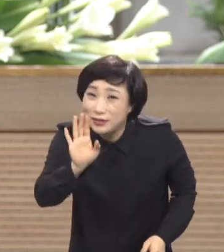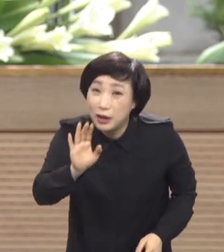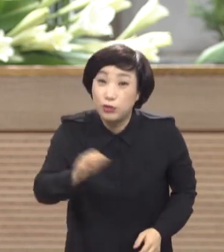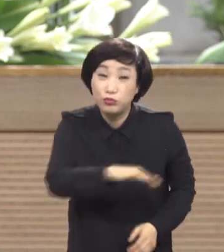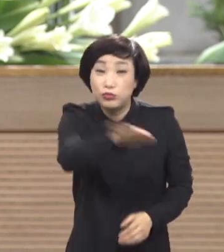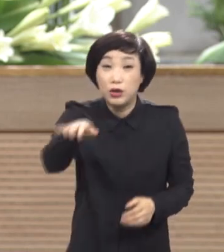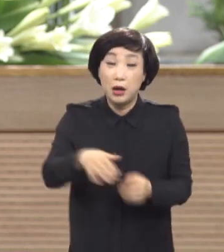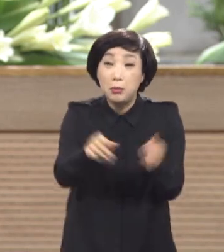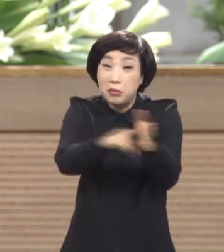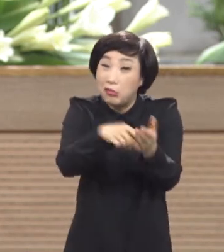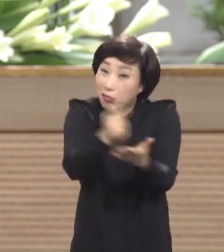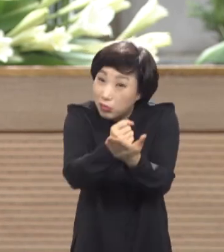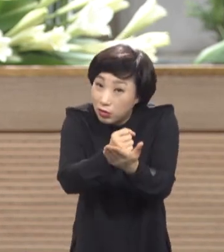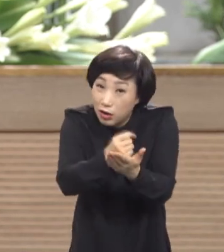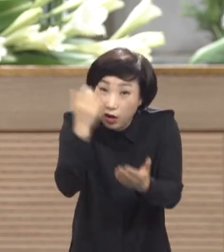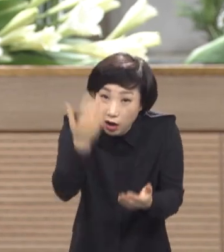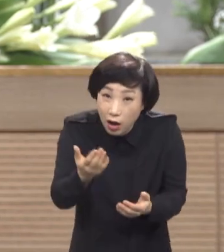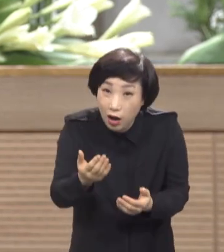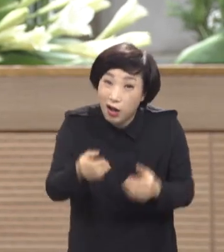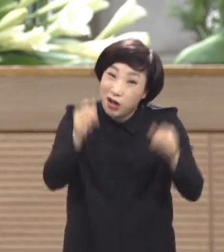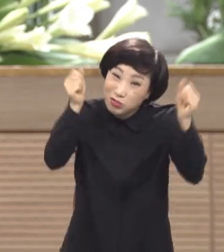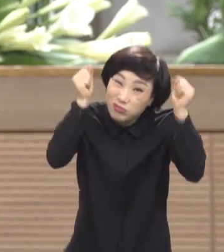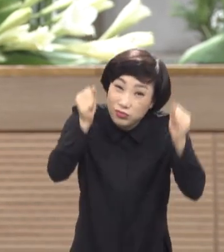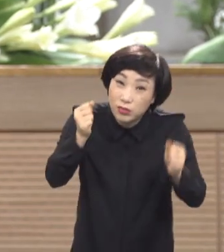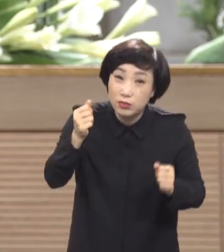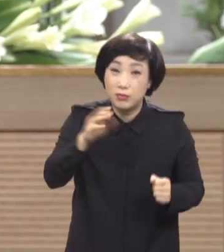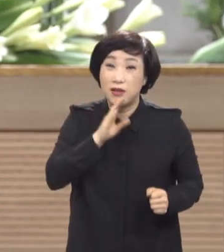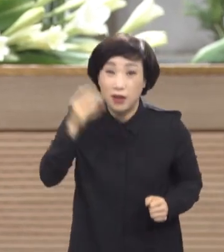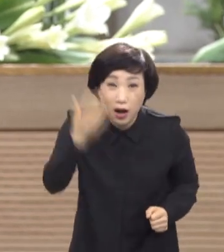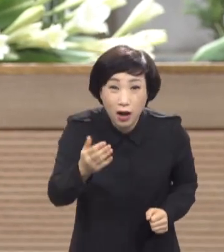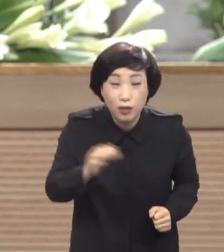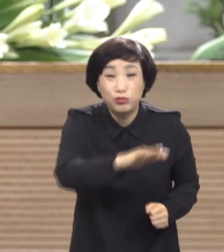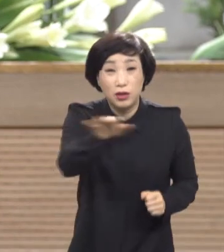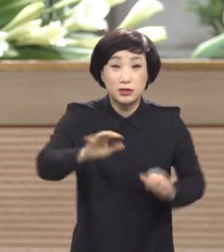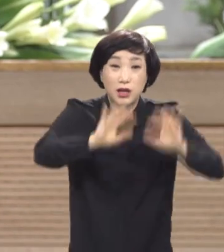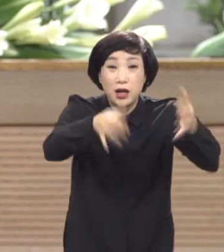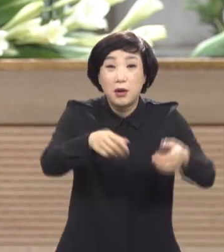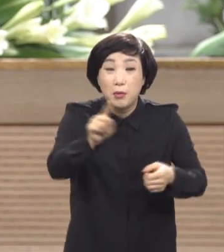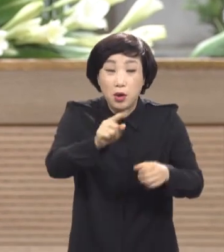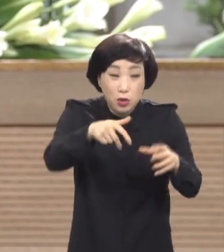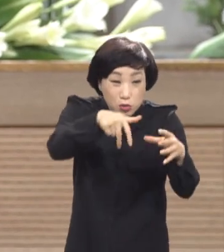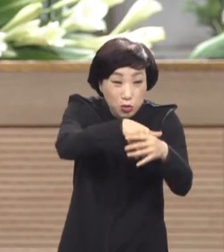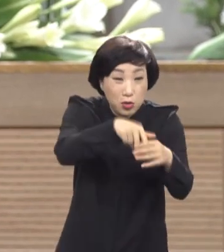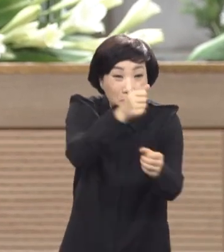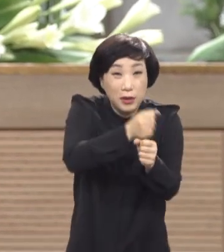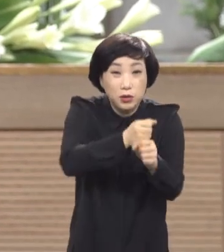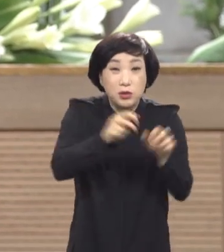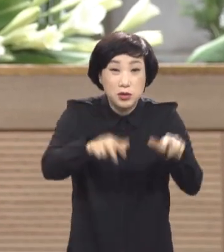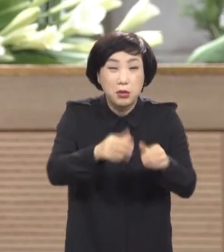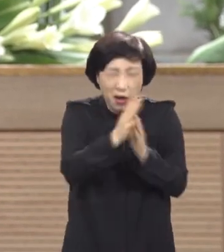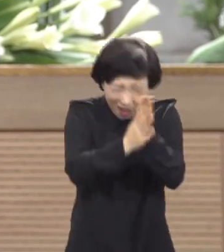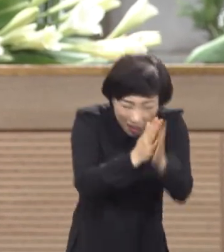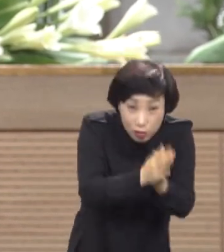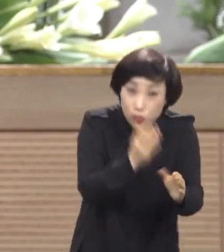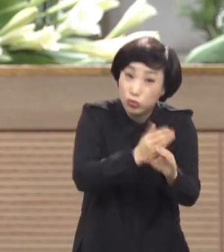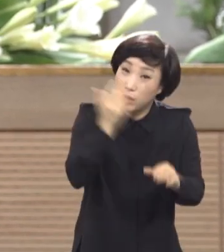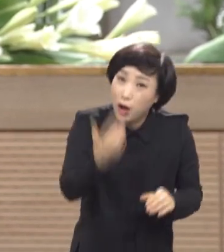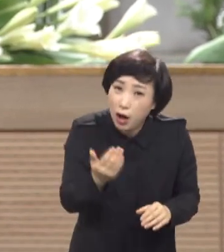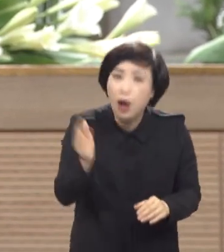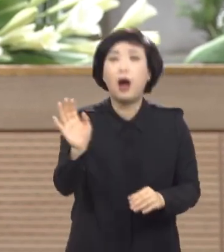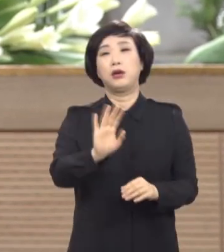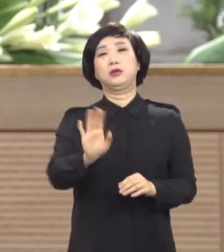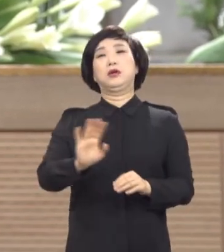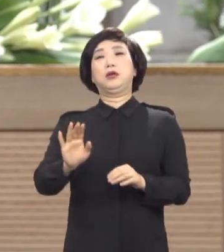샤만이즘입니까 우리가 무당입니까 우리가 세상에서 종교를 만들어서 지금 숨기는 겁니까 아니 우리는